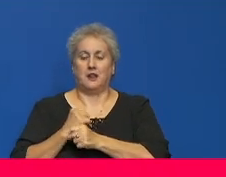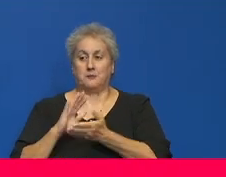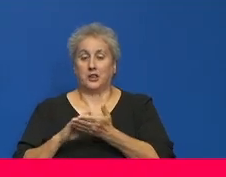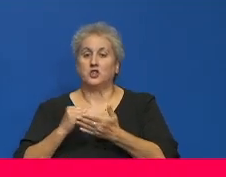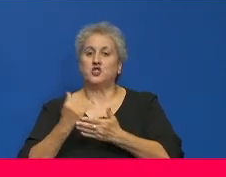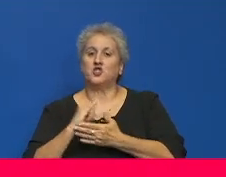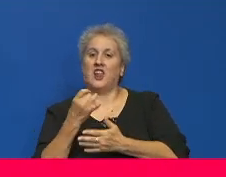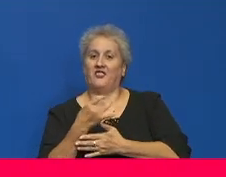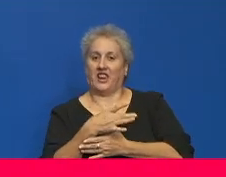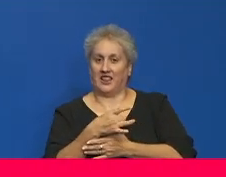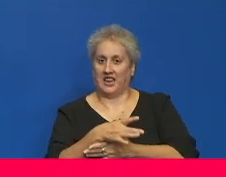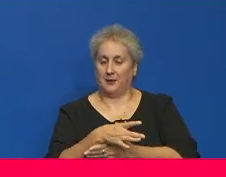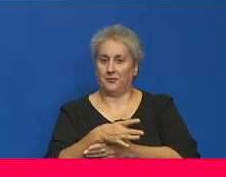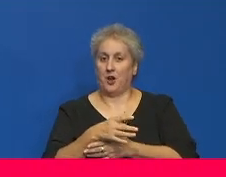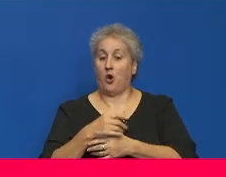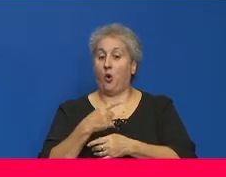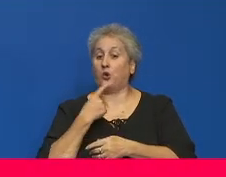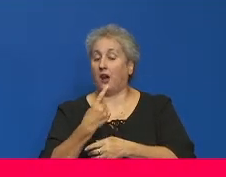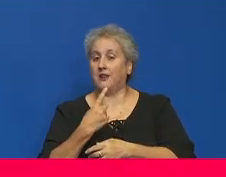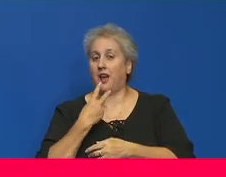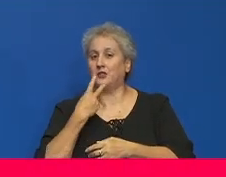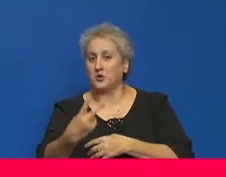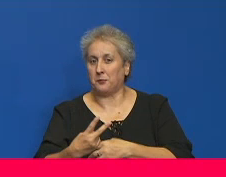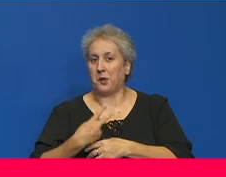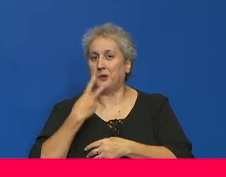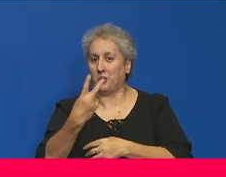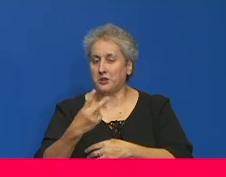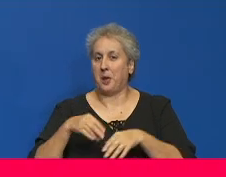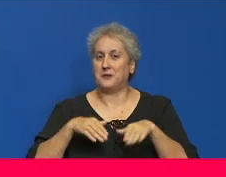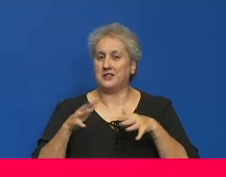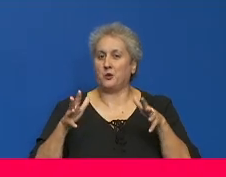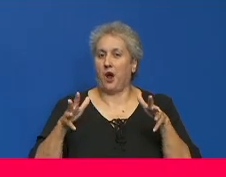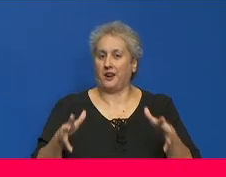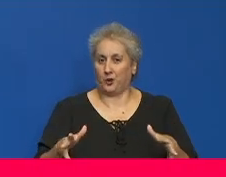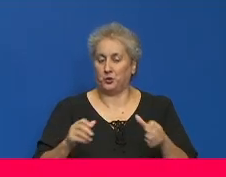retailerii. Odată la două săptămâni la Ministerul Agriculturii,